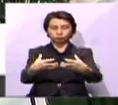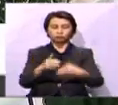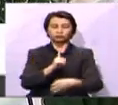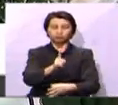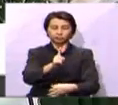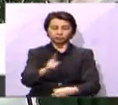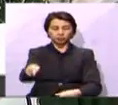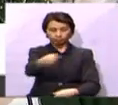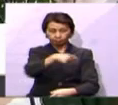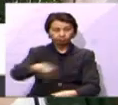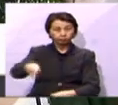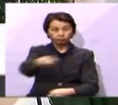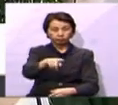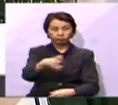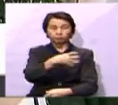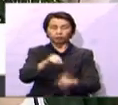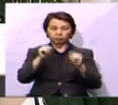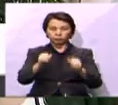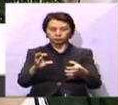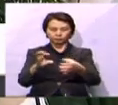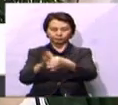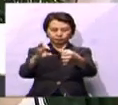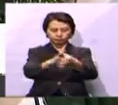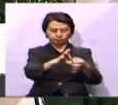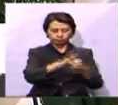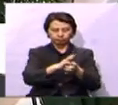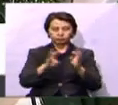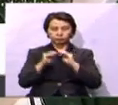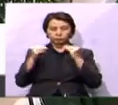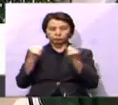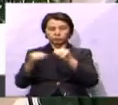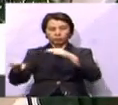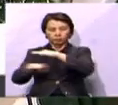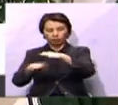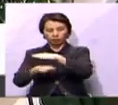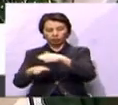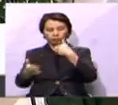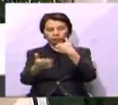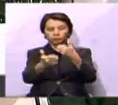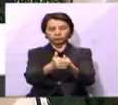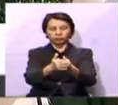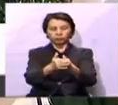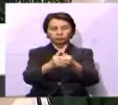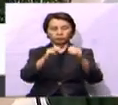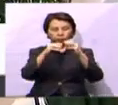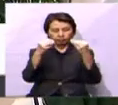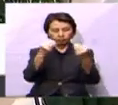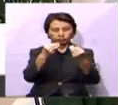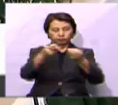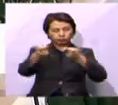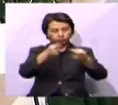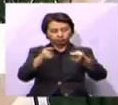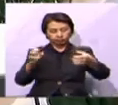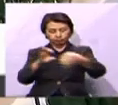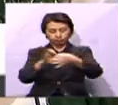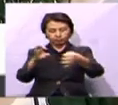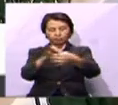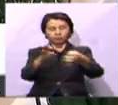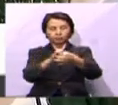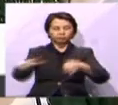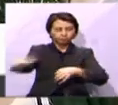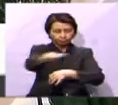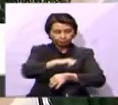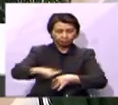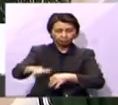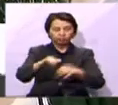Islam. Dan ini juga dapat menggabungkan dari masyarakat bawah sehinggalah ke peringkat atasan pemerintah. Dan ini merupakan